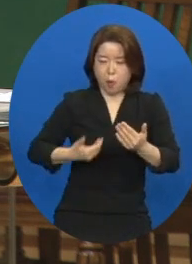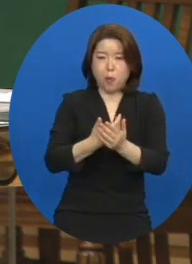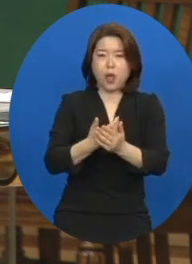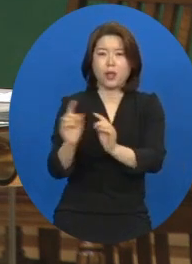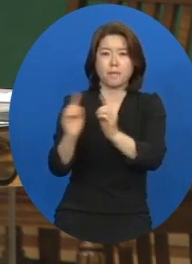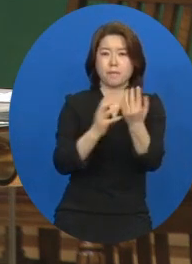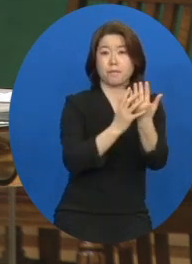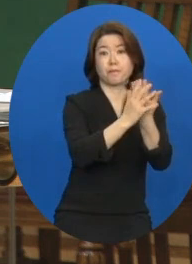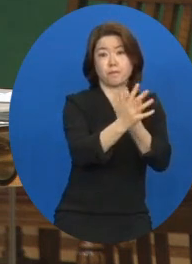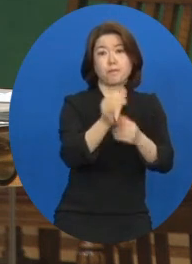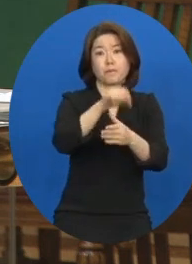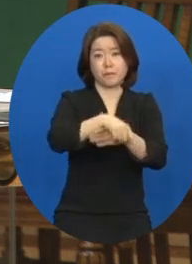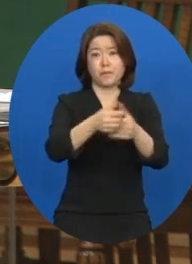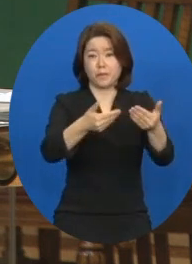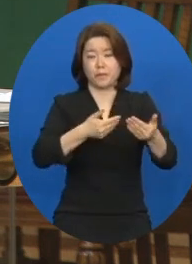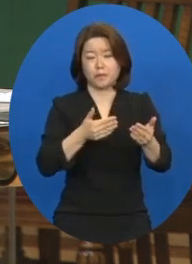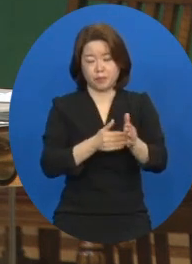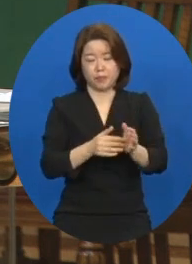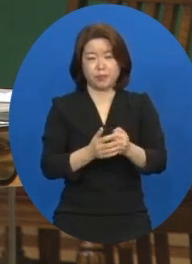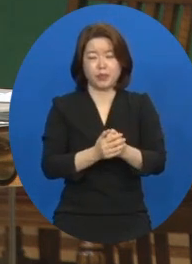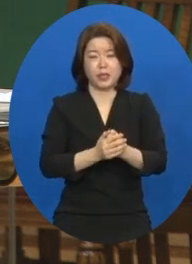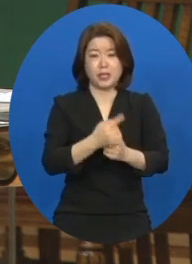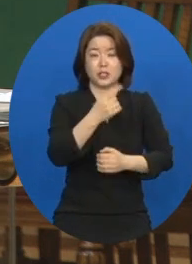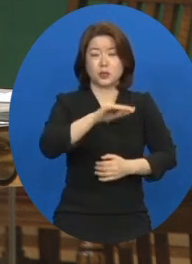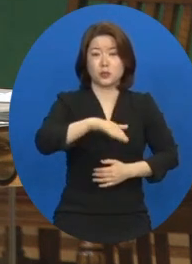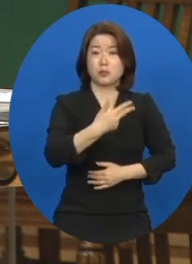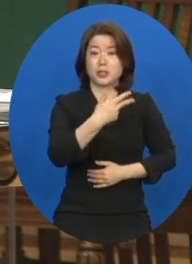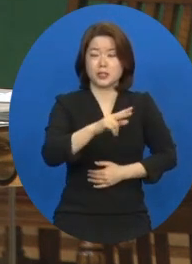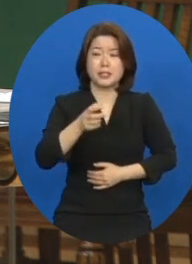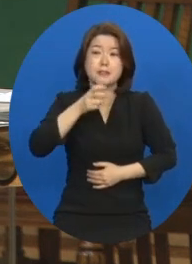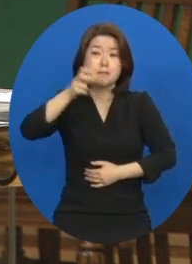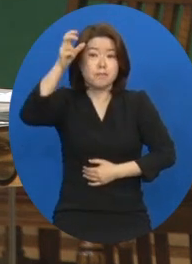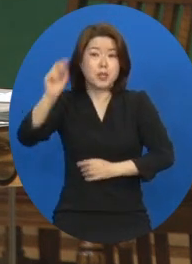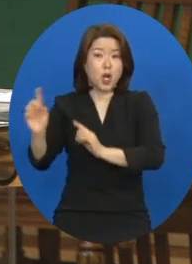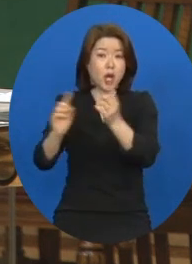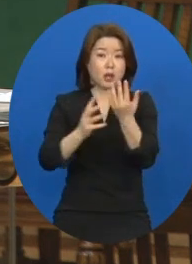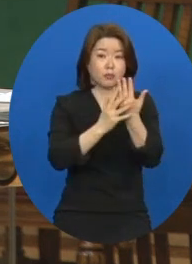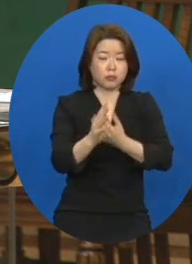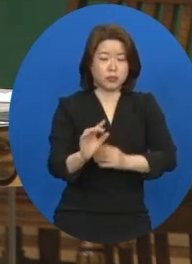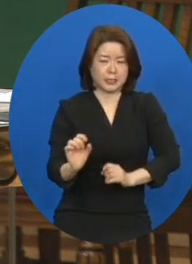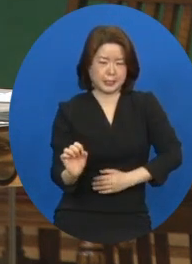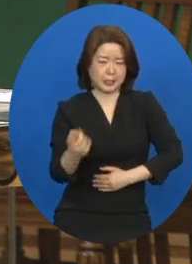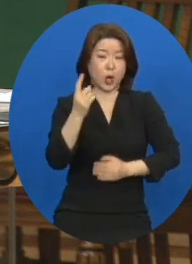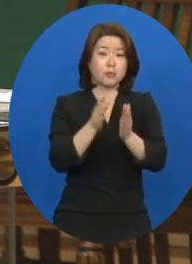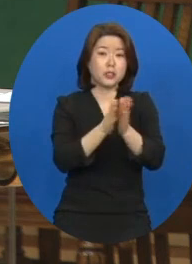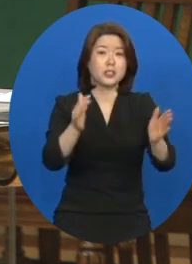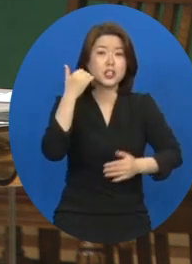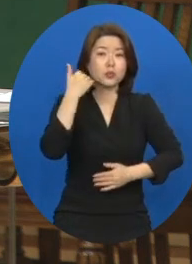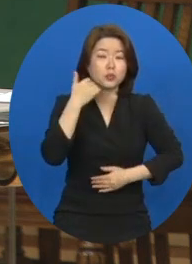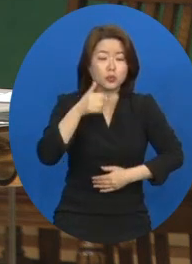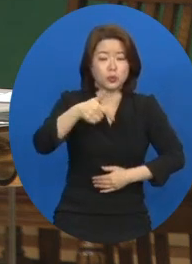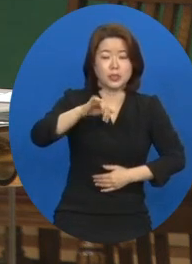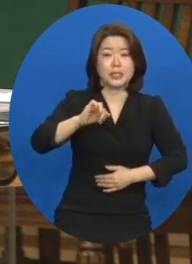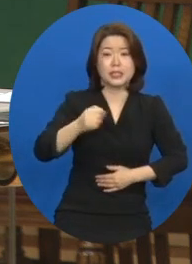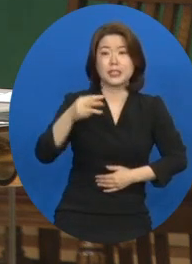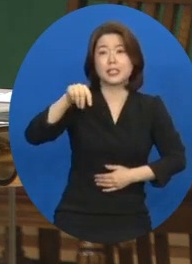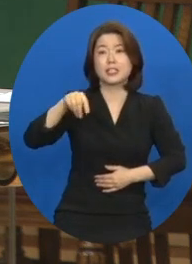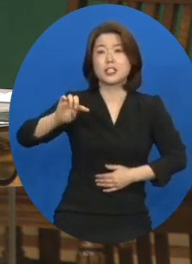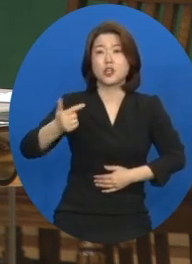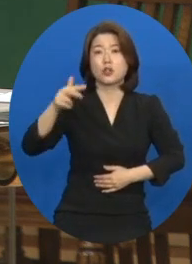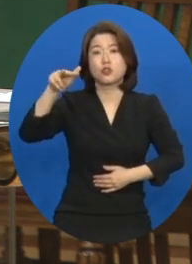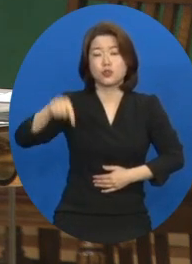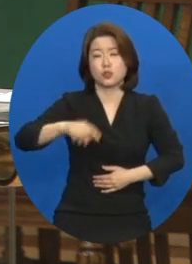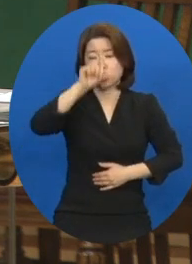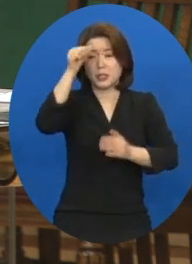허락하셨습니다. 1907년 평양 부흥의 시발점을 길선주 장로님의 회개